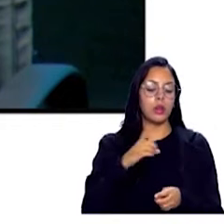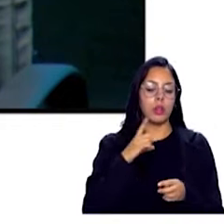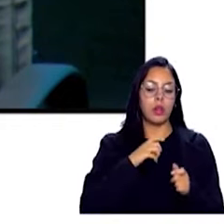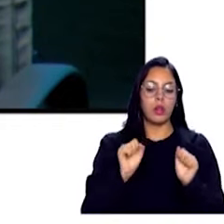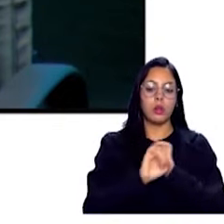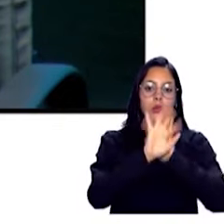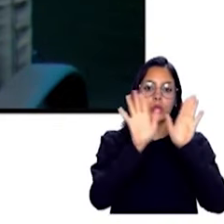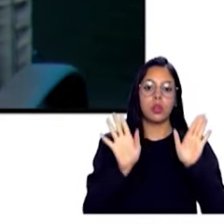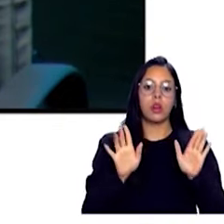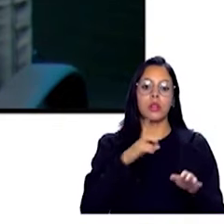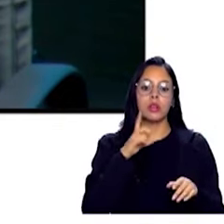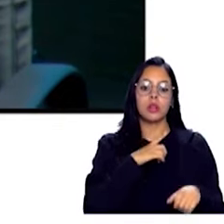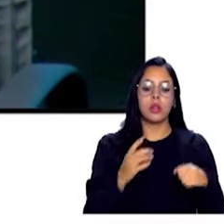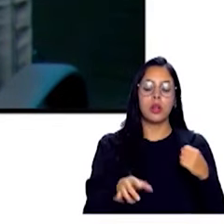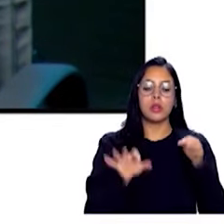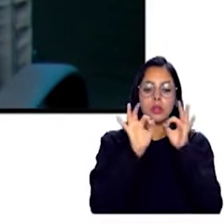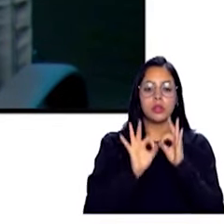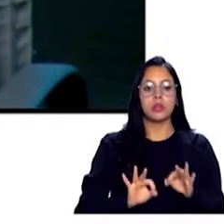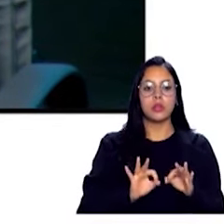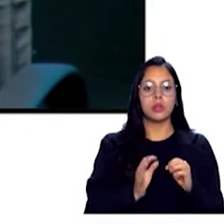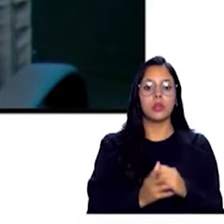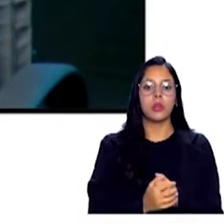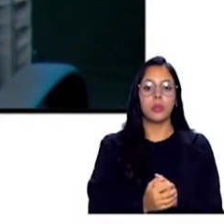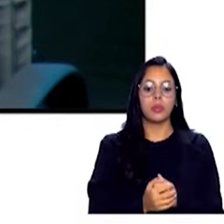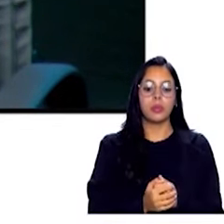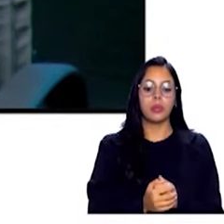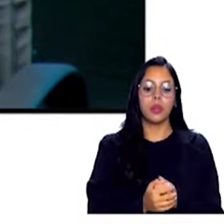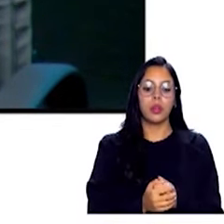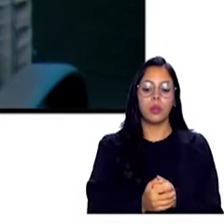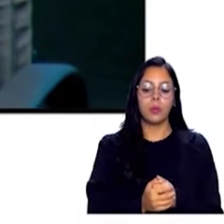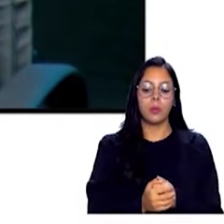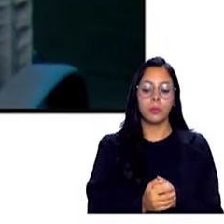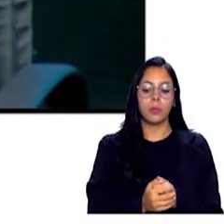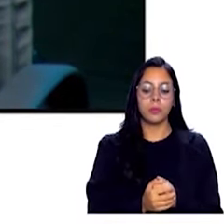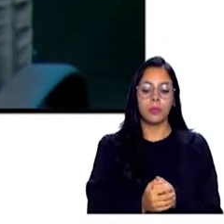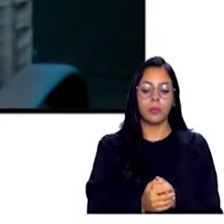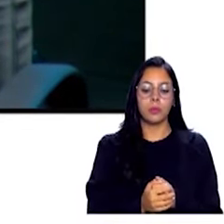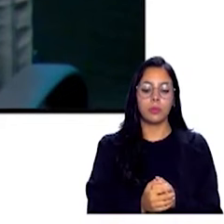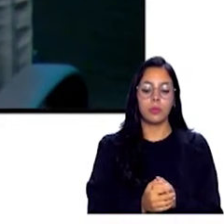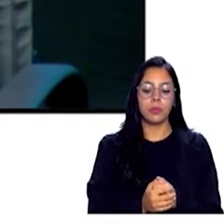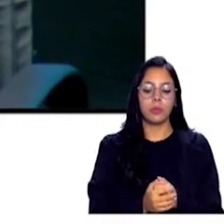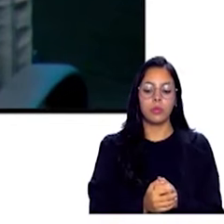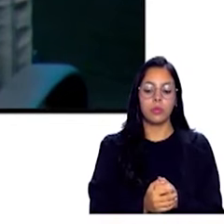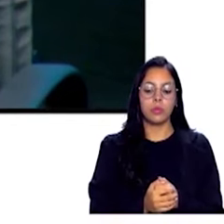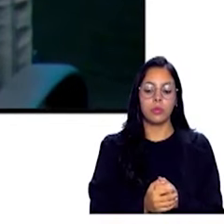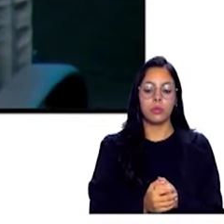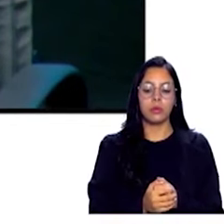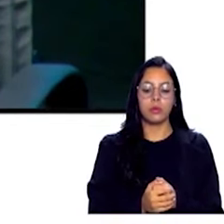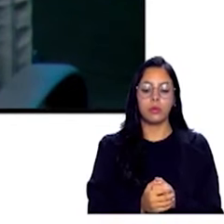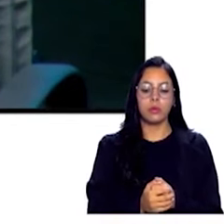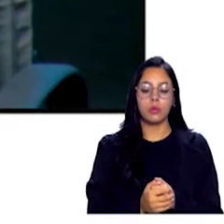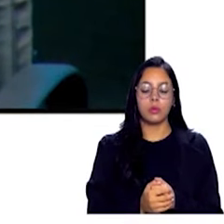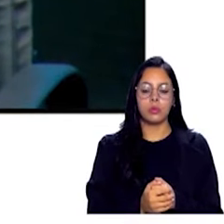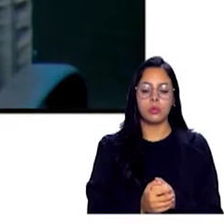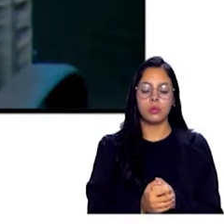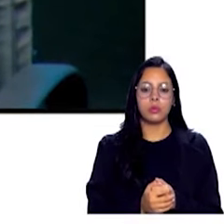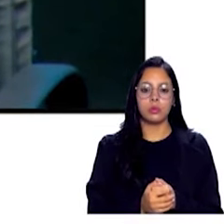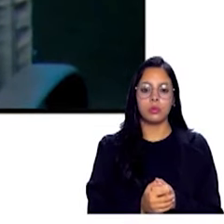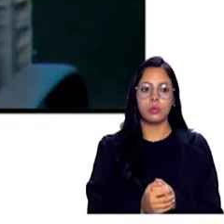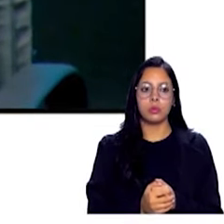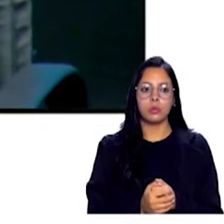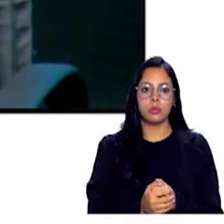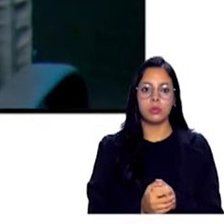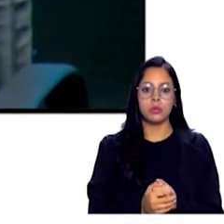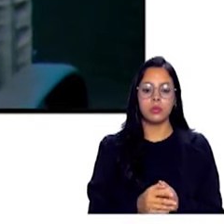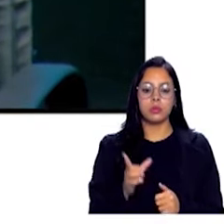loi n'est Pas applicable facilement le la cour de cassation